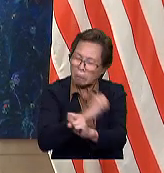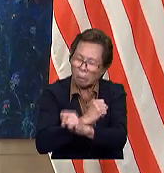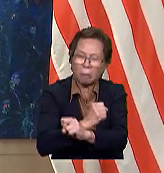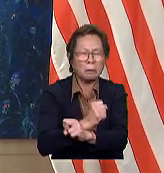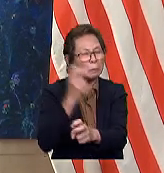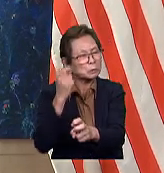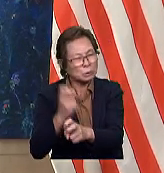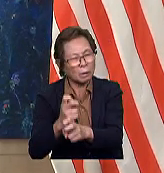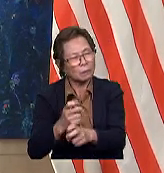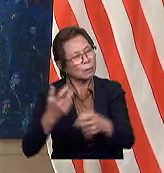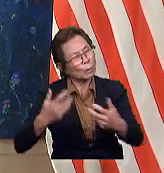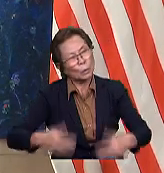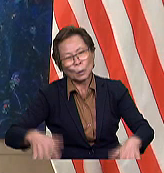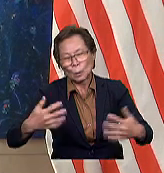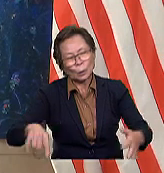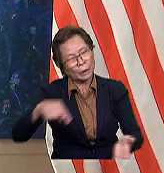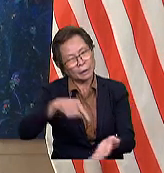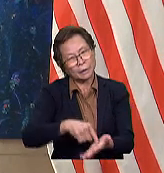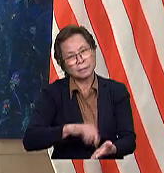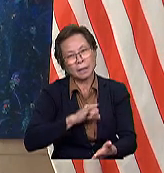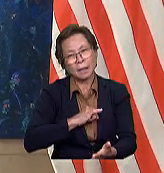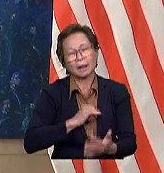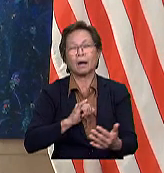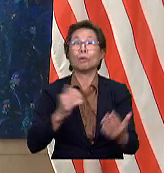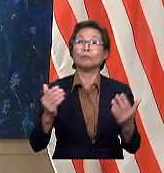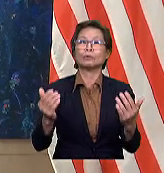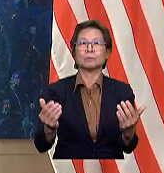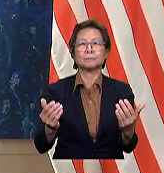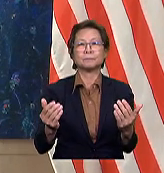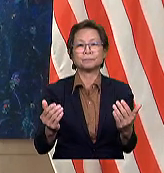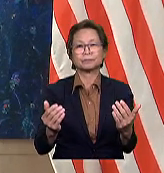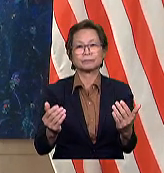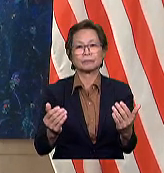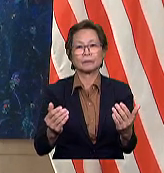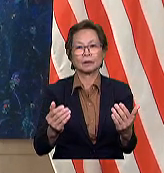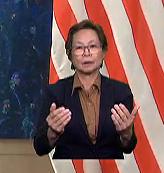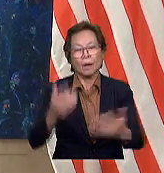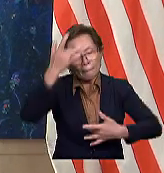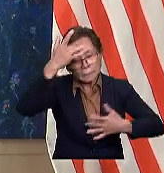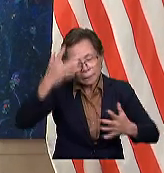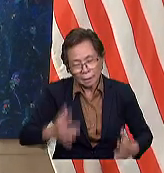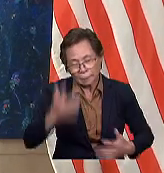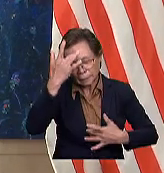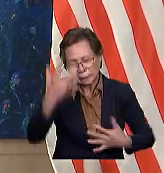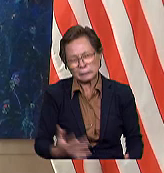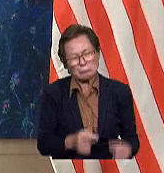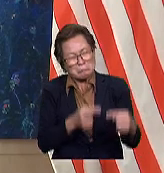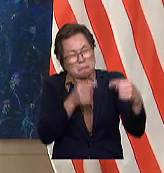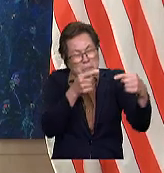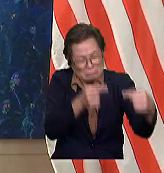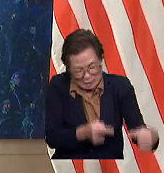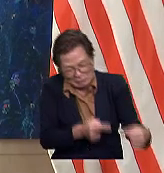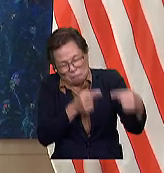yang amat besar di saya juga mendoakan agar semua pesakit yang sedang bertarung melawan